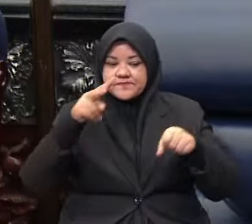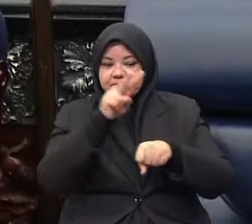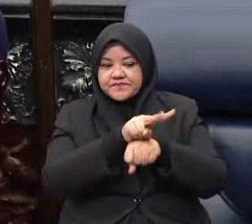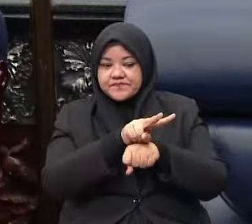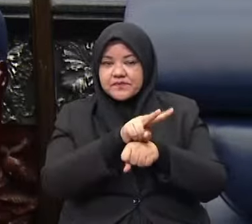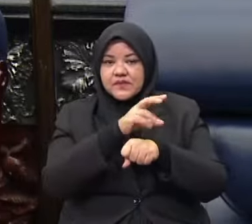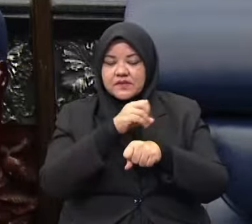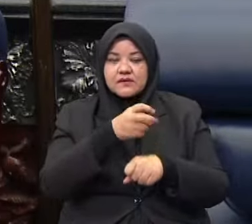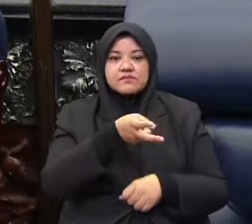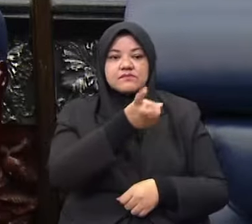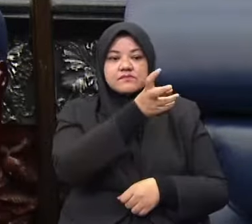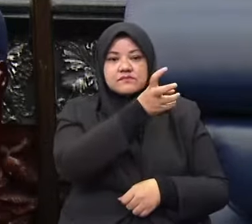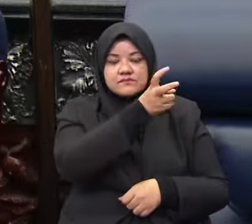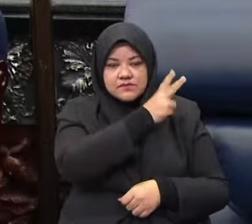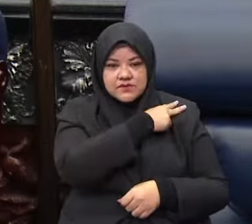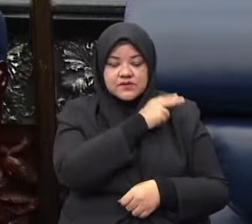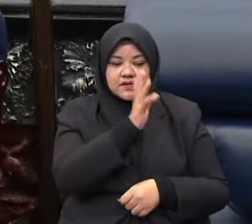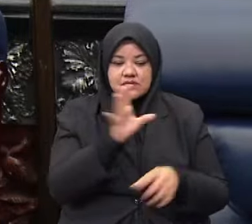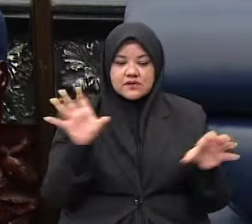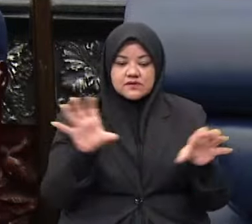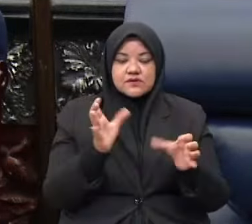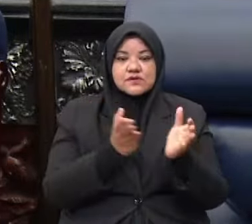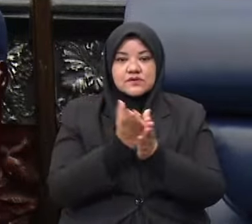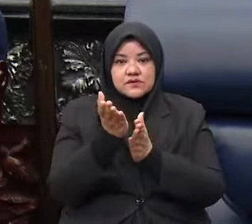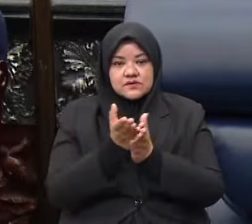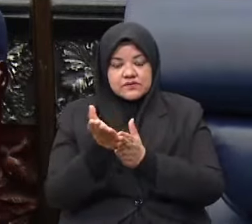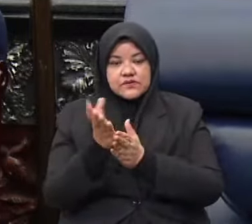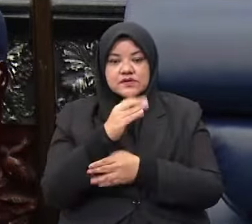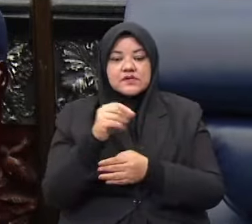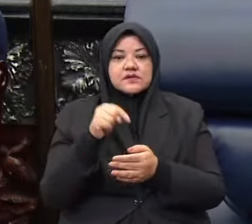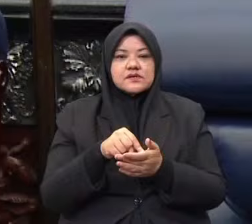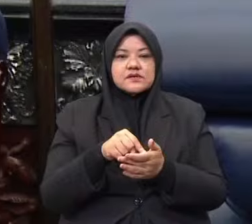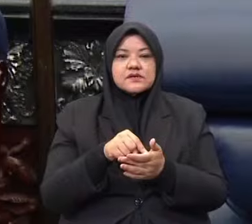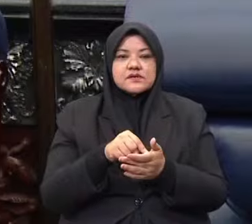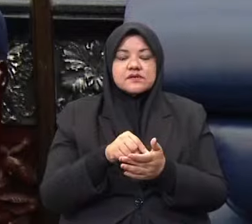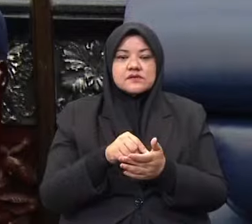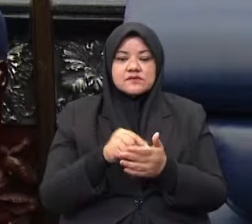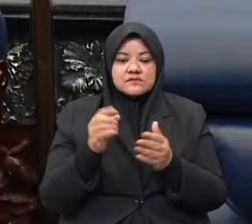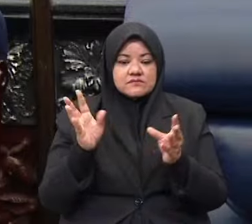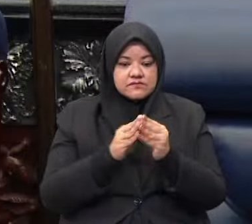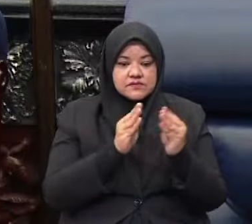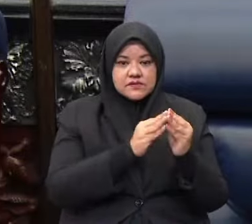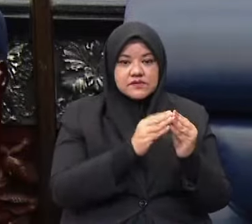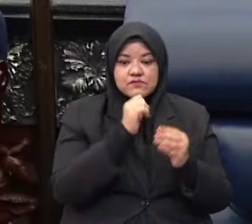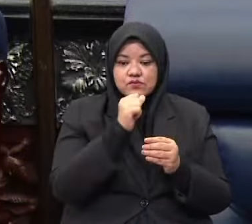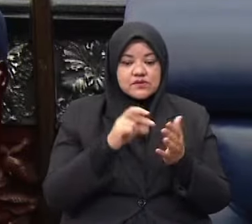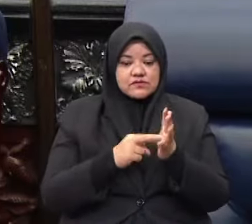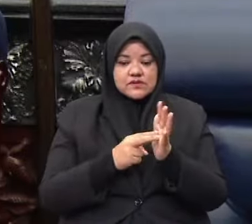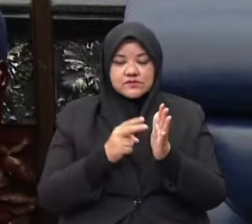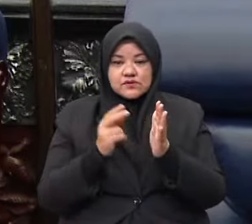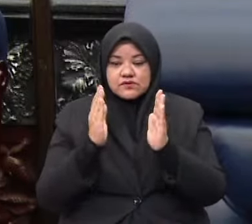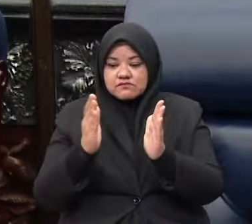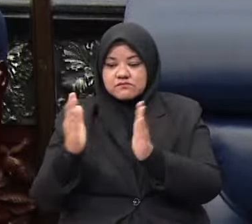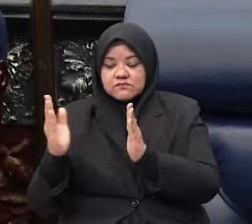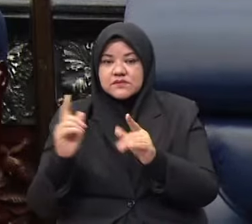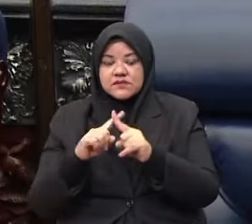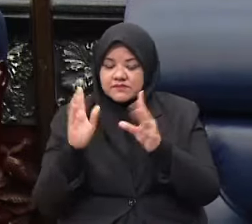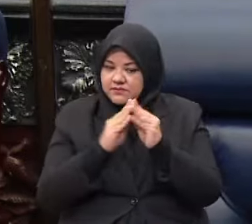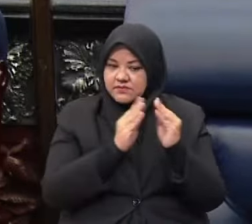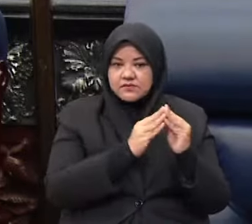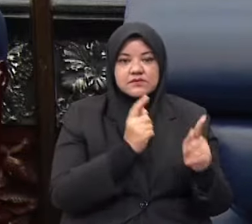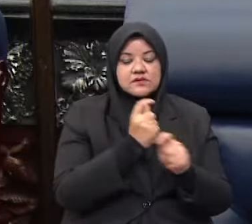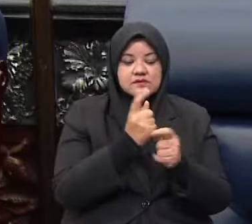Pemantauan dan juga penguasaan yang lebih ketat akan terus dilaksanakan. Dan ini sesuatu yang secara berterusan. Ia bukannya secara bermusim tetapi secara